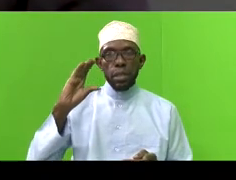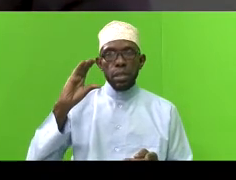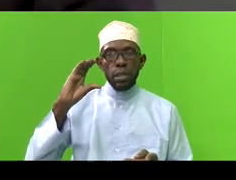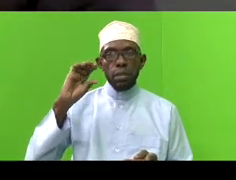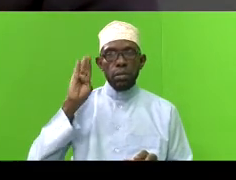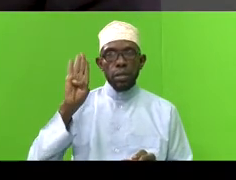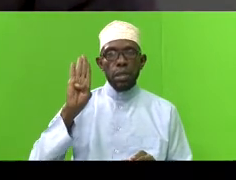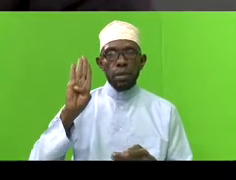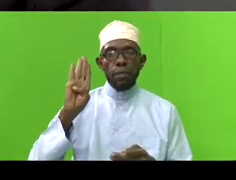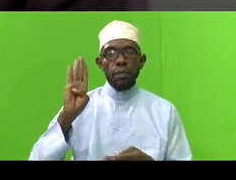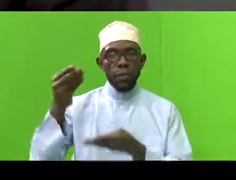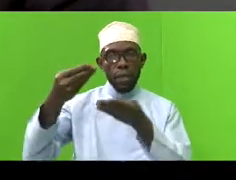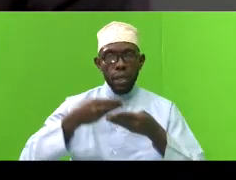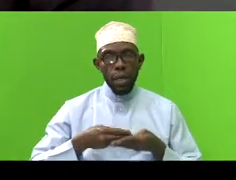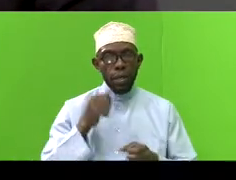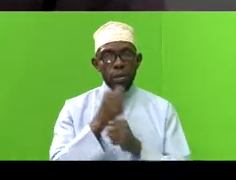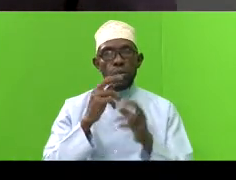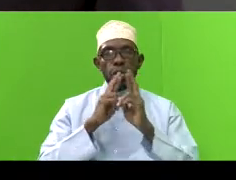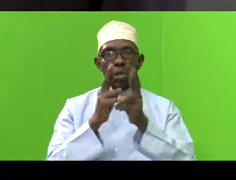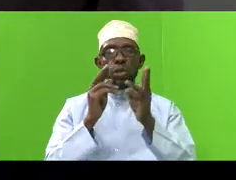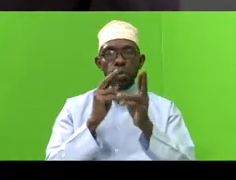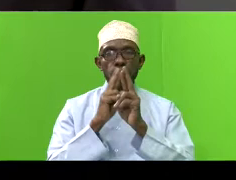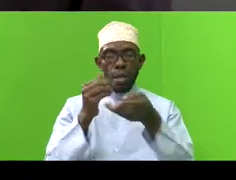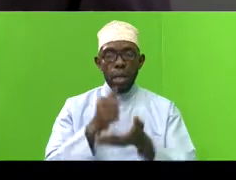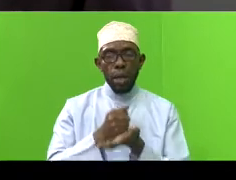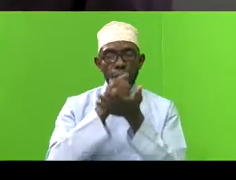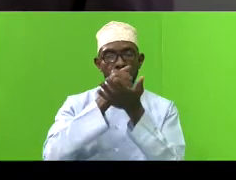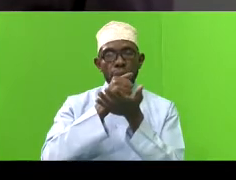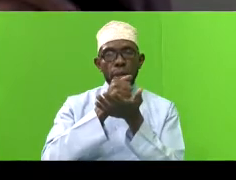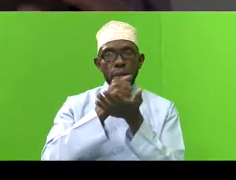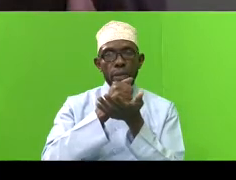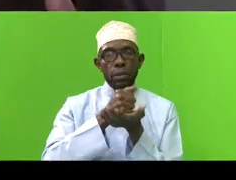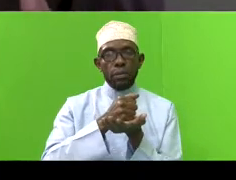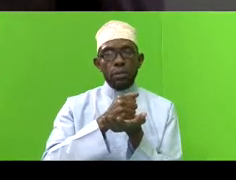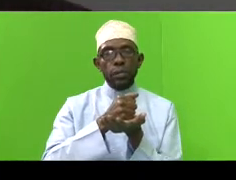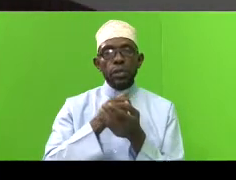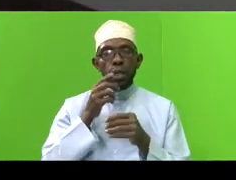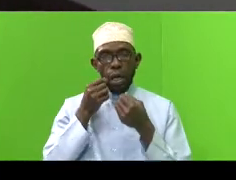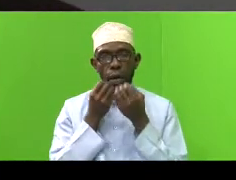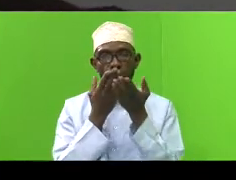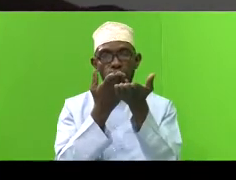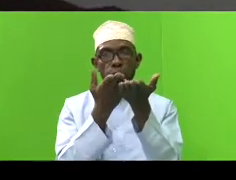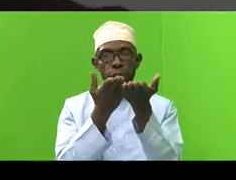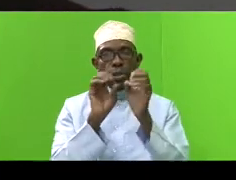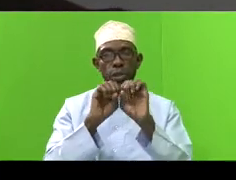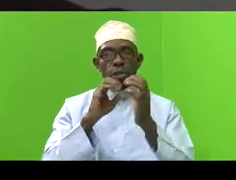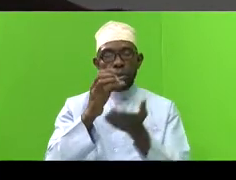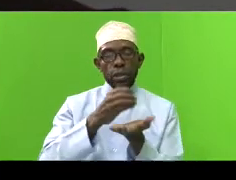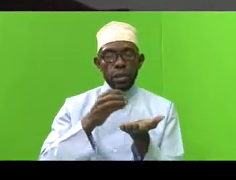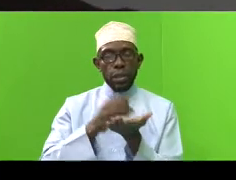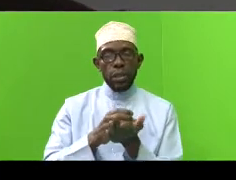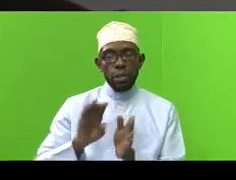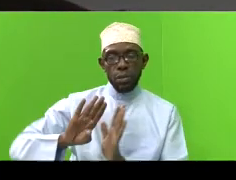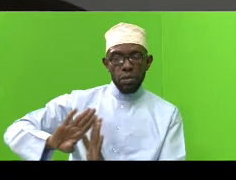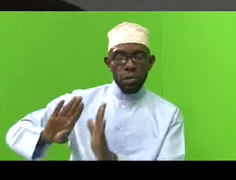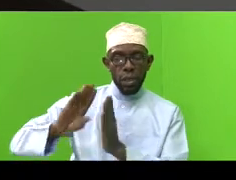wameamua kuchukua watu ambao wamekuwa kufanya kazi newsroom ili wawasaidie katika vitengo vyao vya information kuweza kutenga taarifa